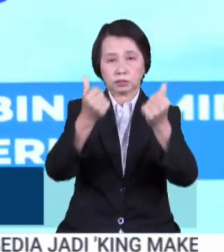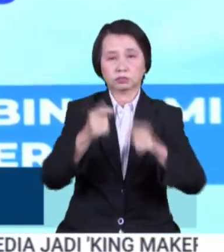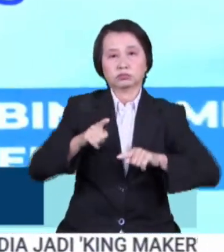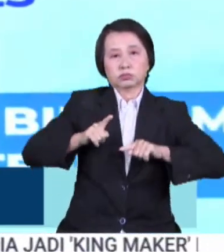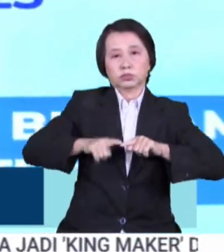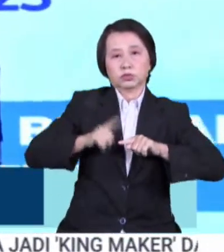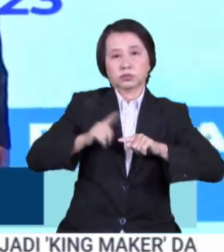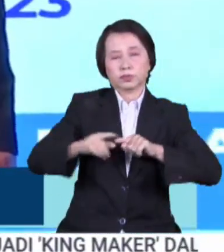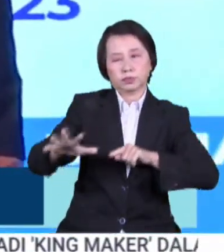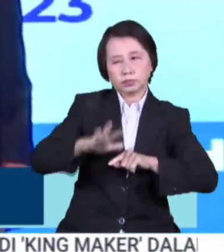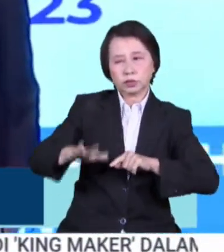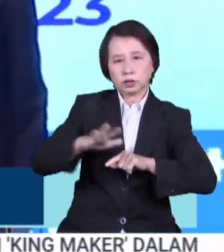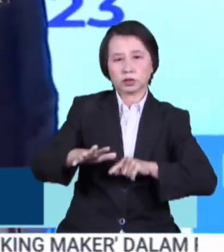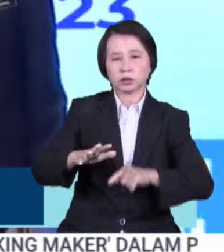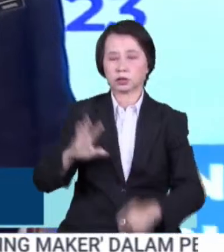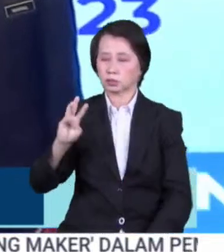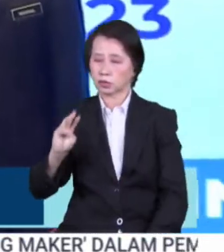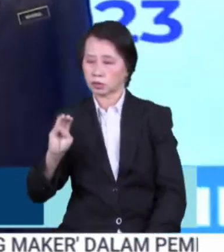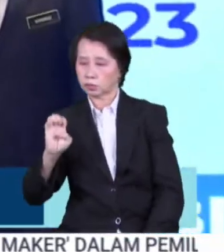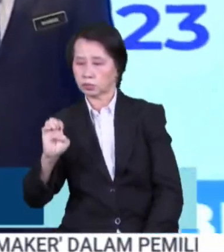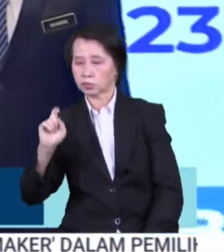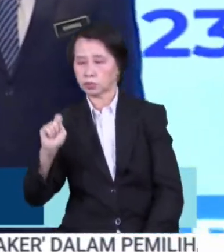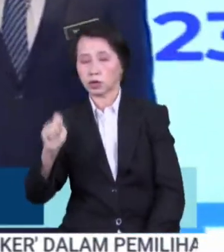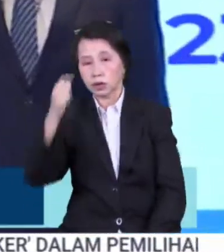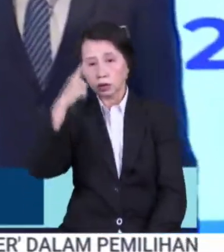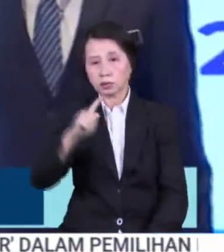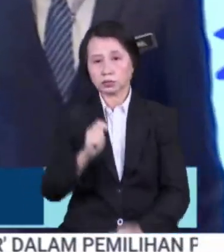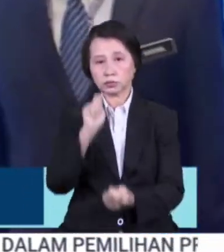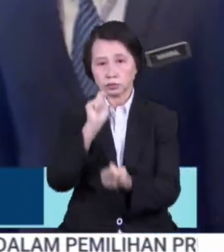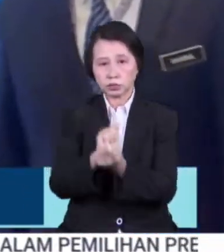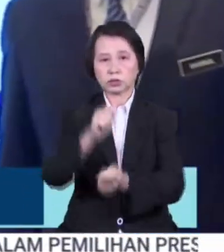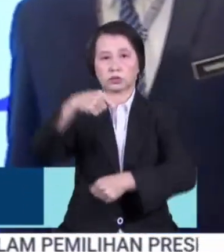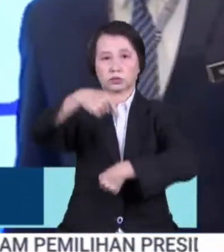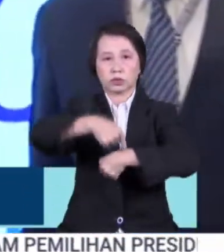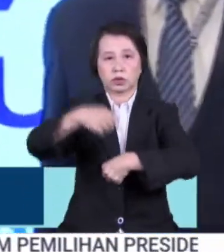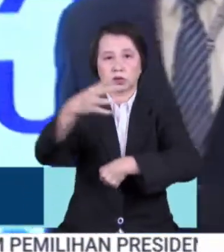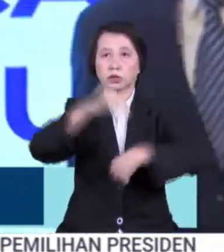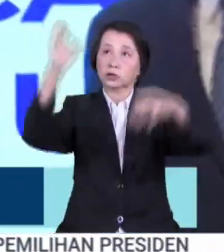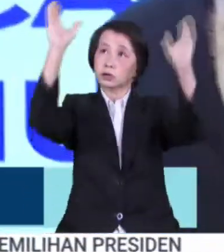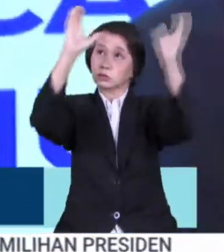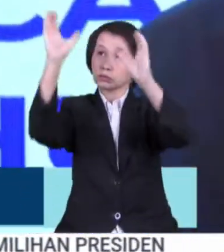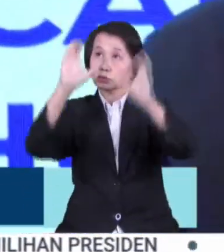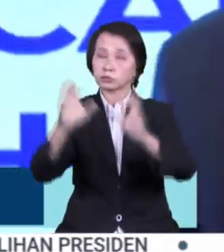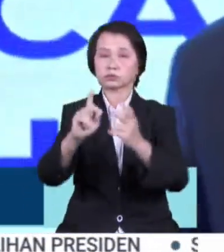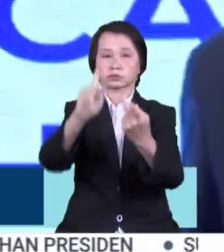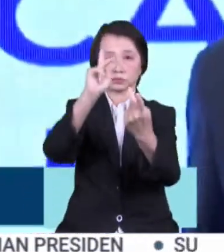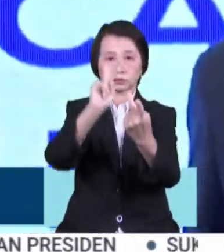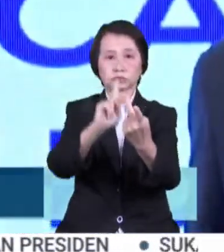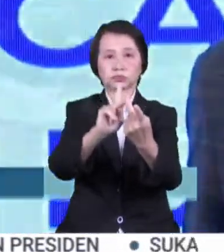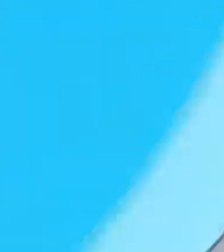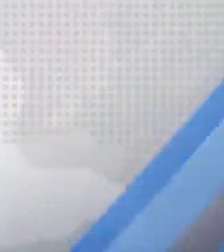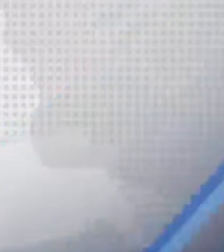bergantung kepada jangkaan Jabatan Meteorologi Malaysia untuk menentukan waktu dan cuaca bersesuaian.